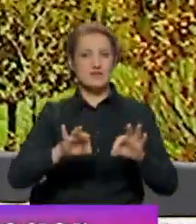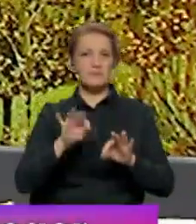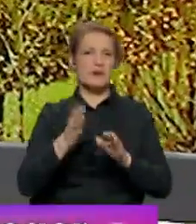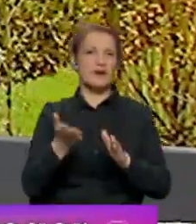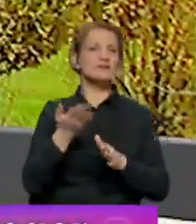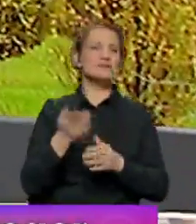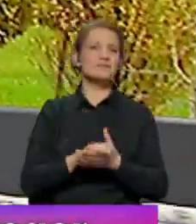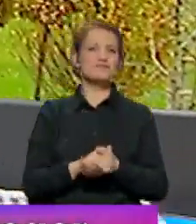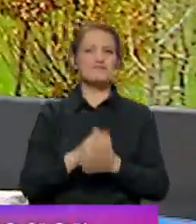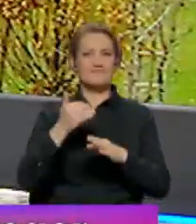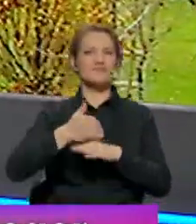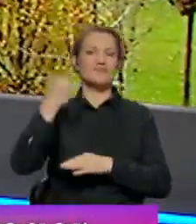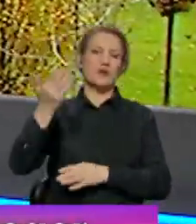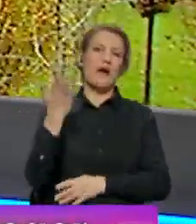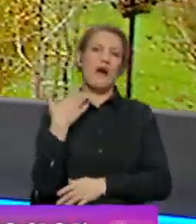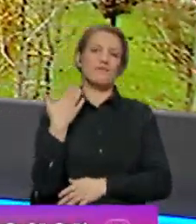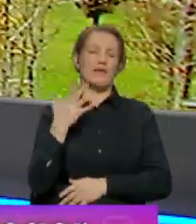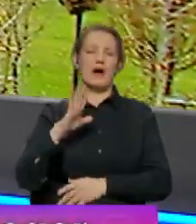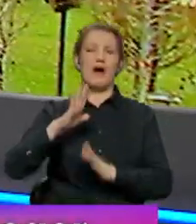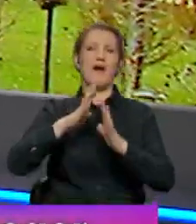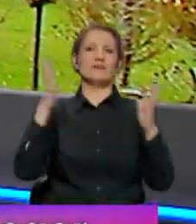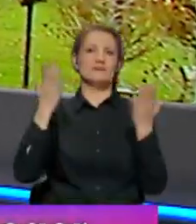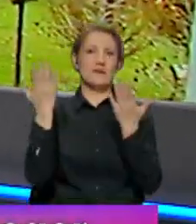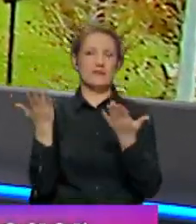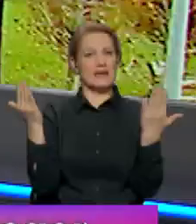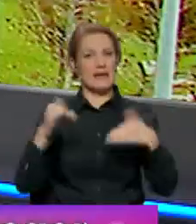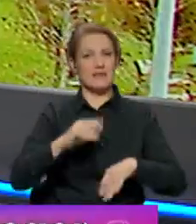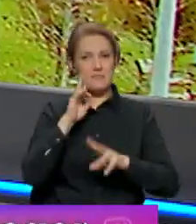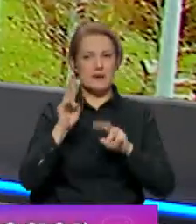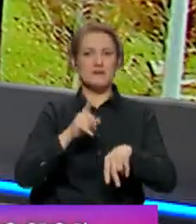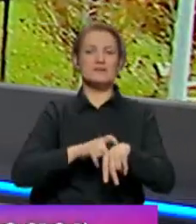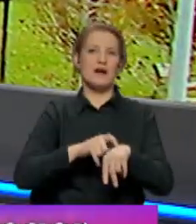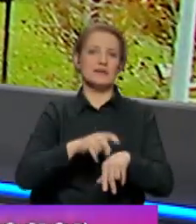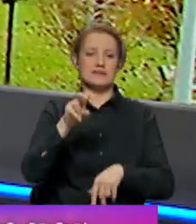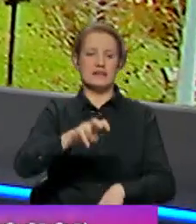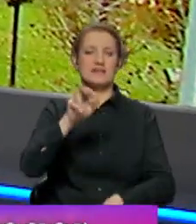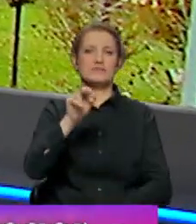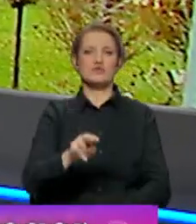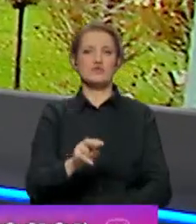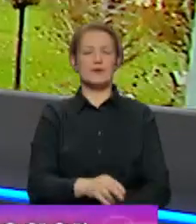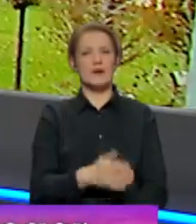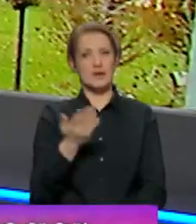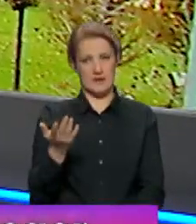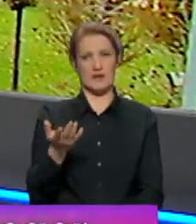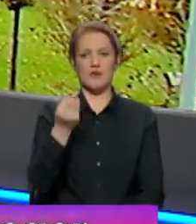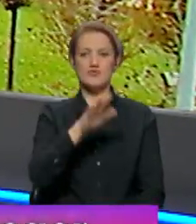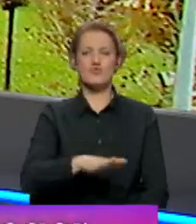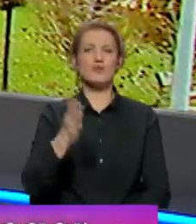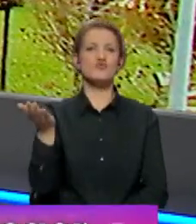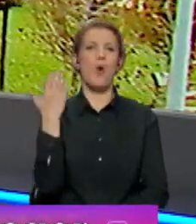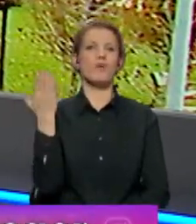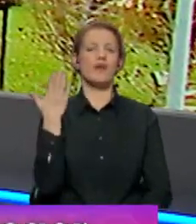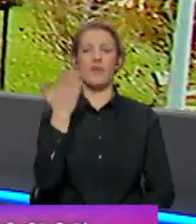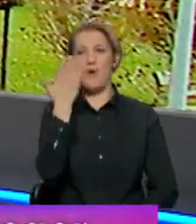artık dışarıda hava aydınlandı. Ama gelin görün ki saat oldu 8.30. Yani çocuklar